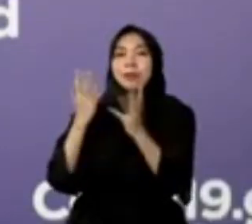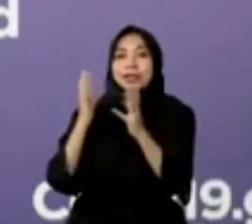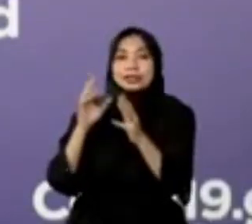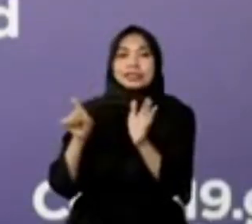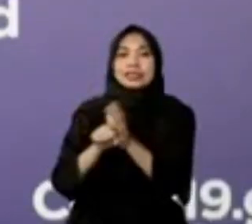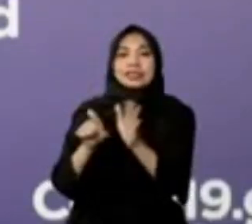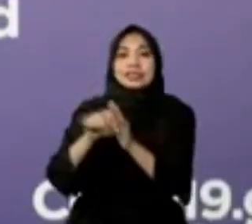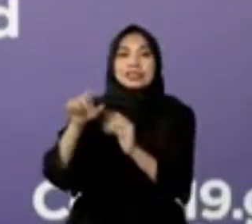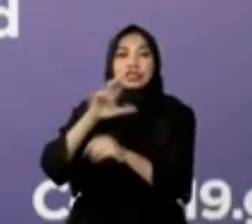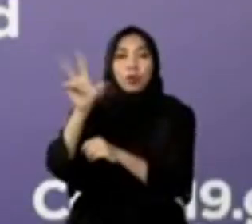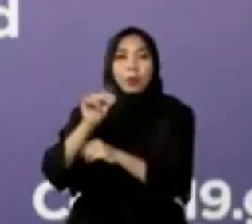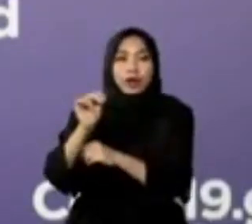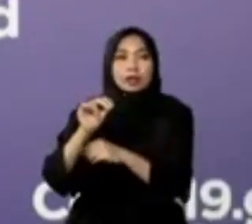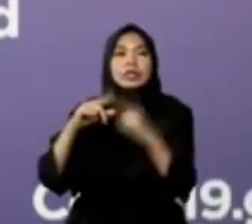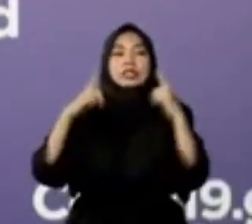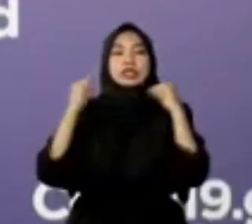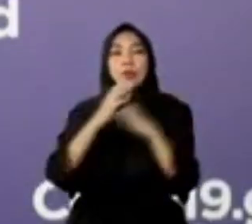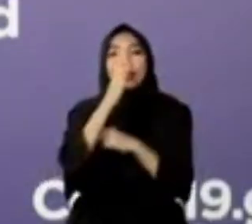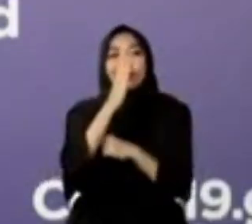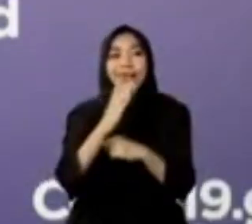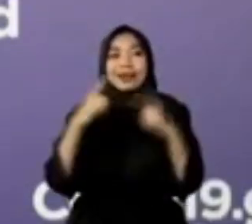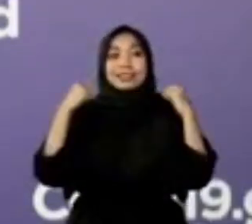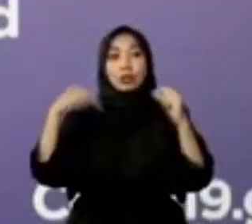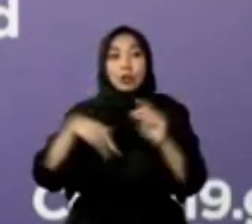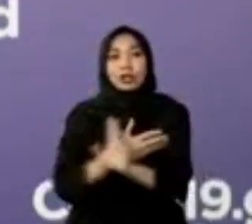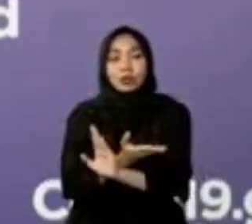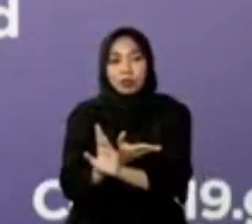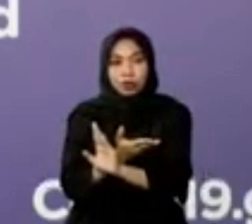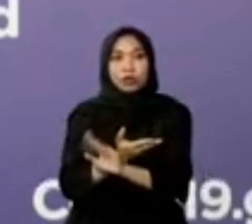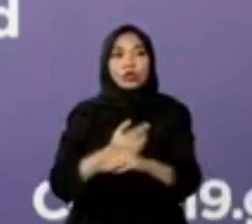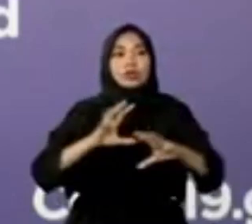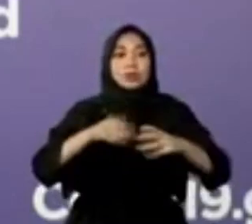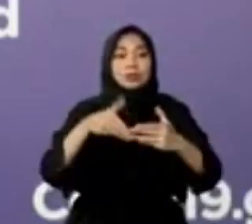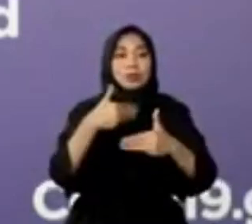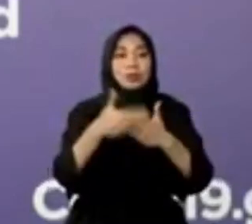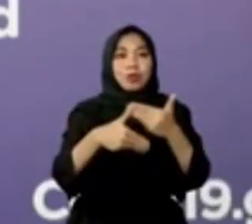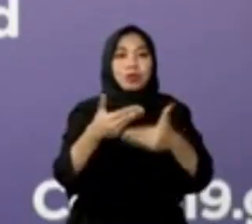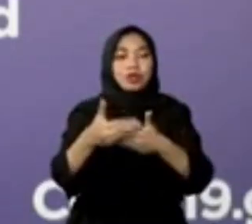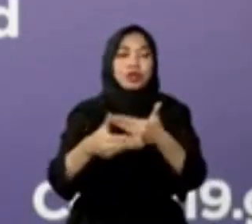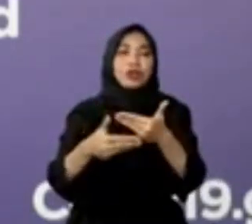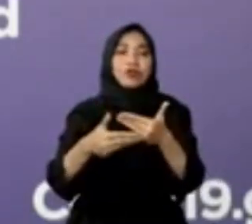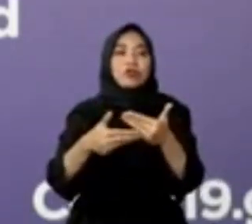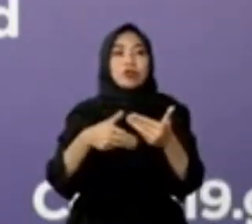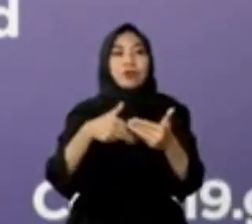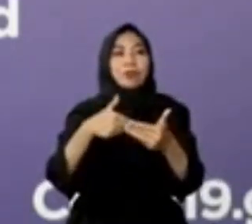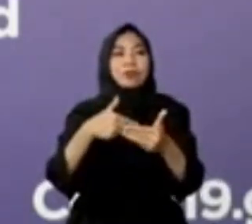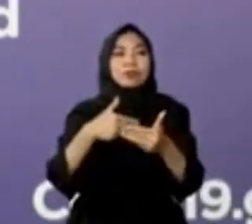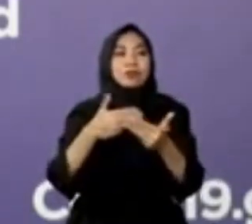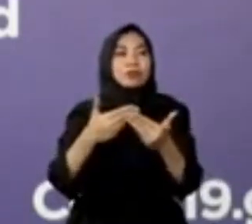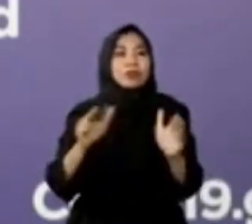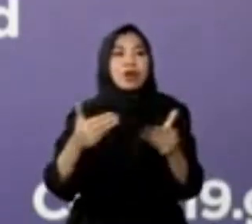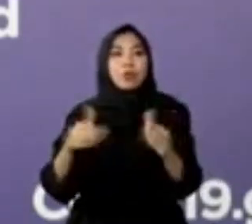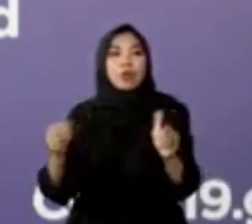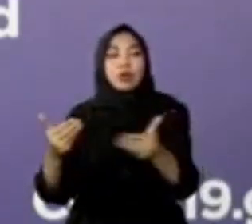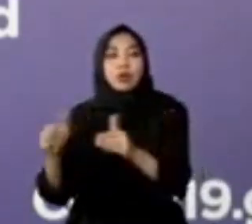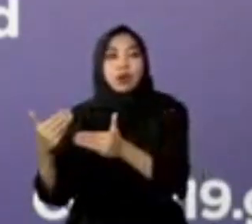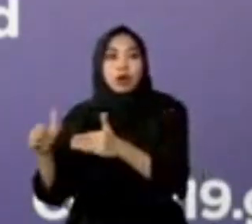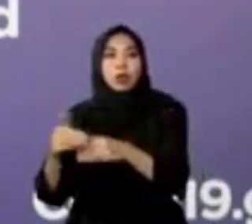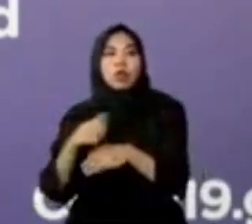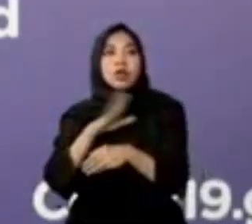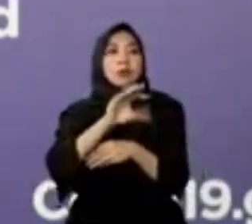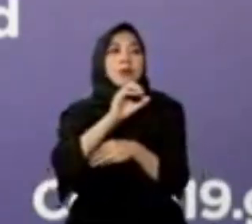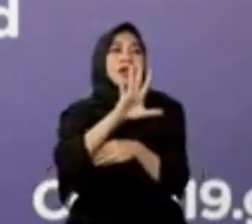daerah Jabar, Jateng, Jatim, di mana sektor produktif termasuk PMI manufaktur itu sudah masuk ke level di